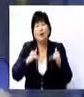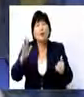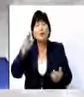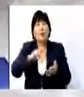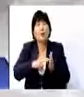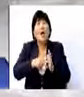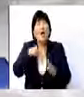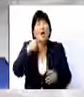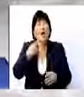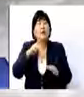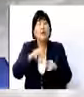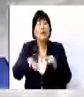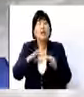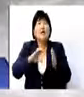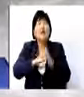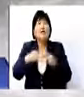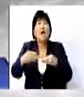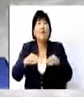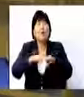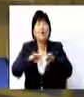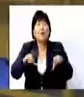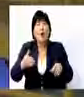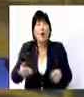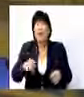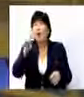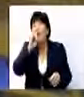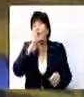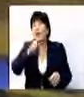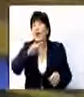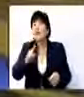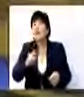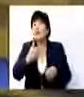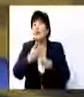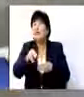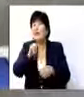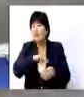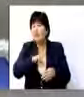көздейді. Айта кетейік, отандық шыны пластикалық құбырлар өңірдің мұнай және газ саласында